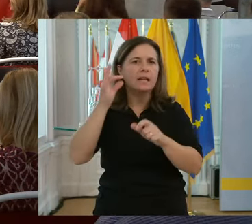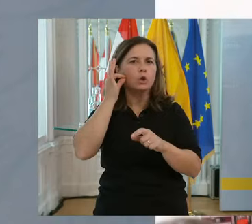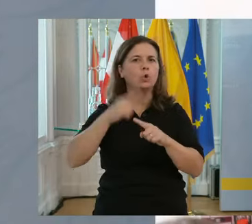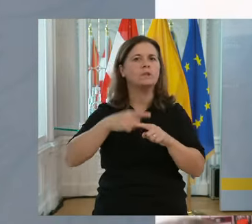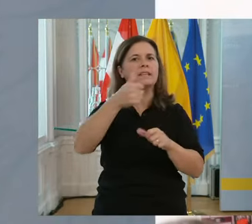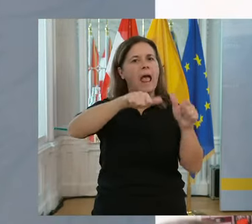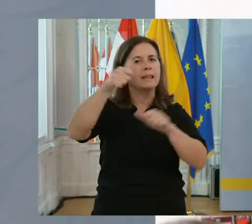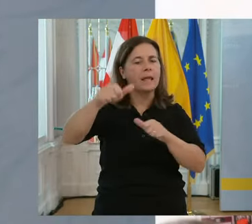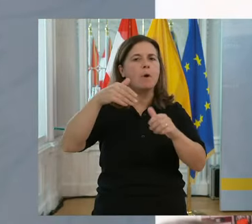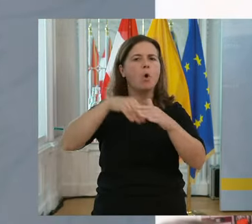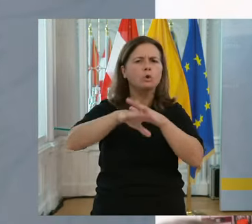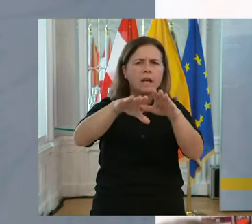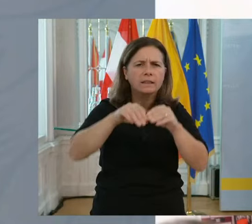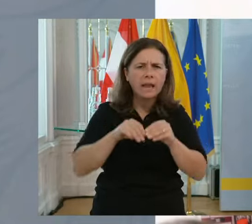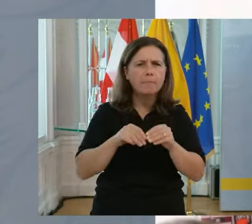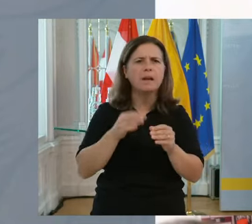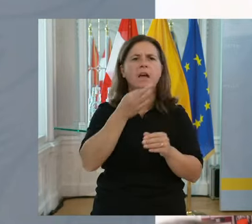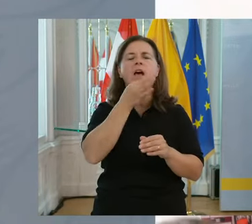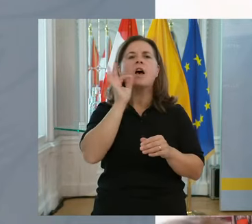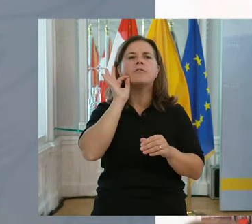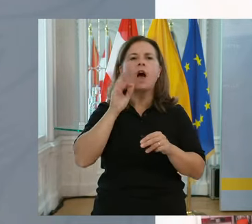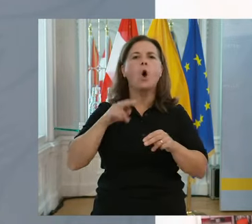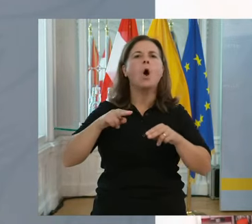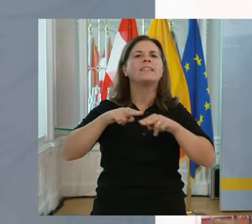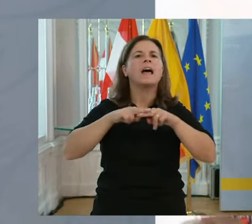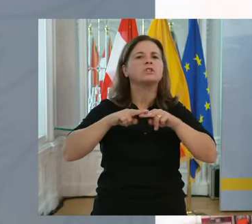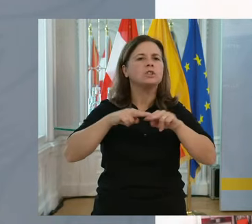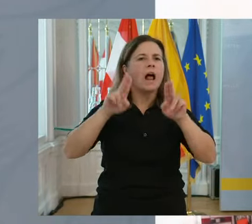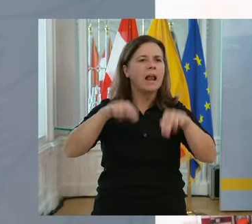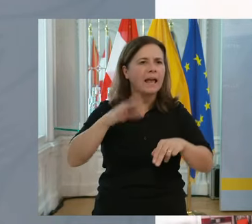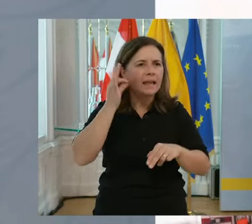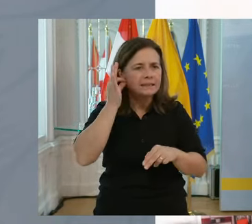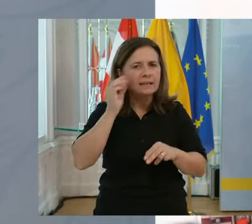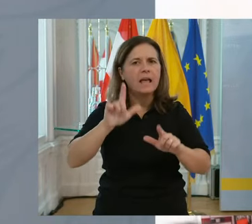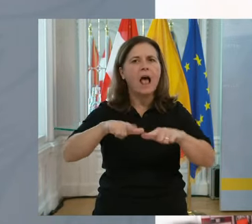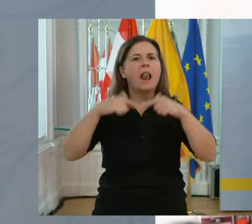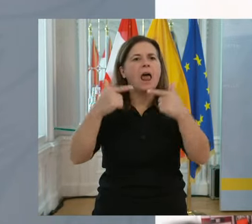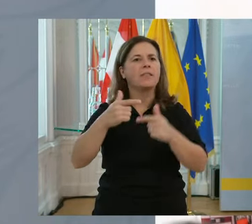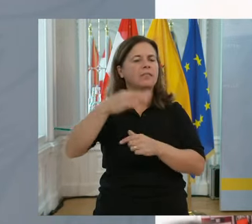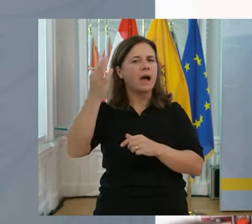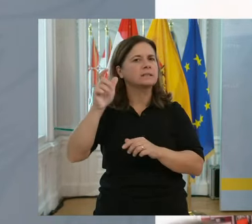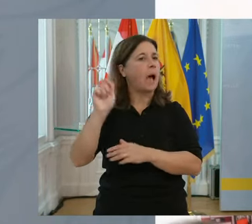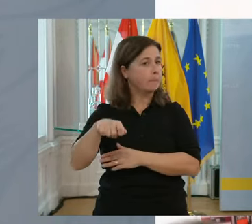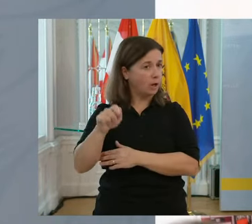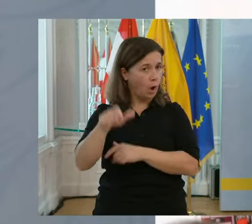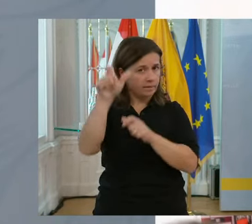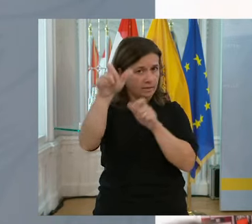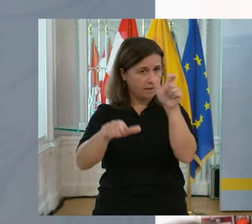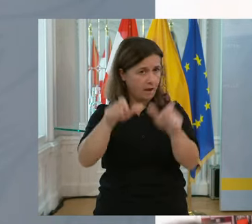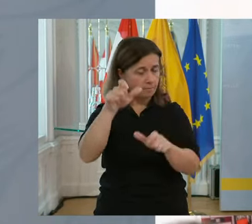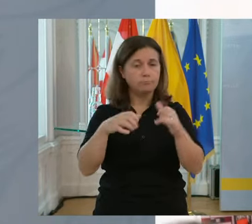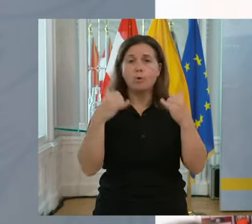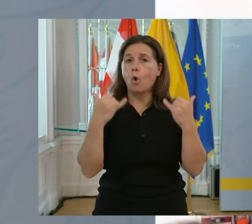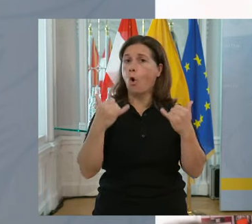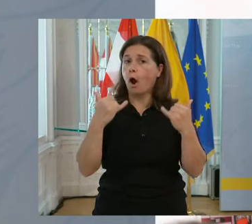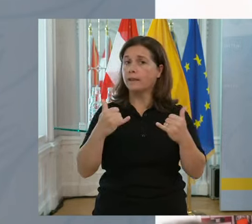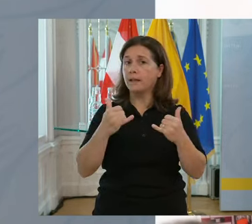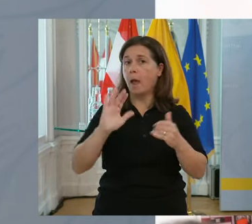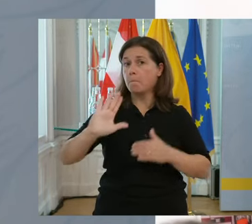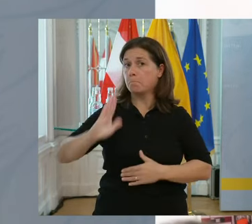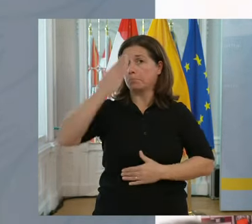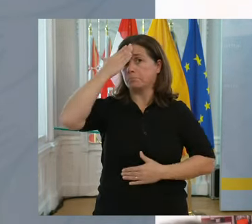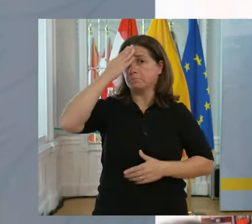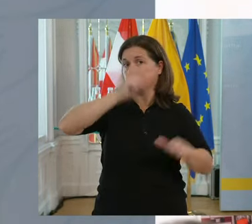den Unternehmen, sehr geehrte Frau Nationalrätin, sehr geehrter Herr Landtagsabgeordneter, heute sind wir sehr